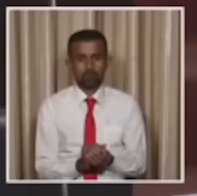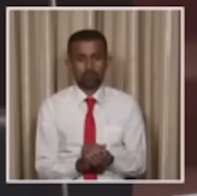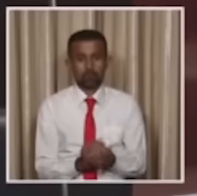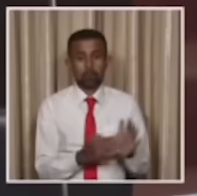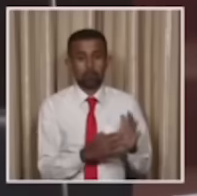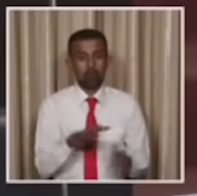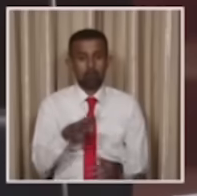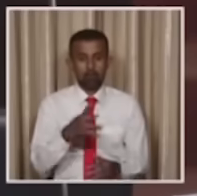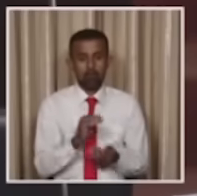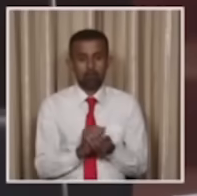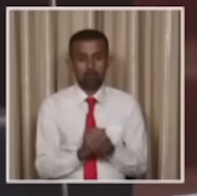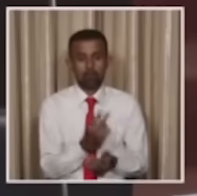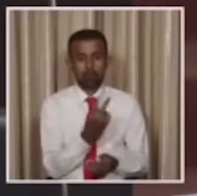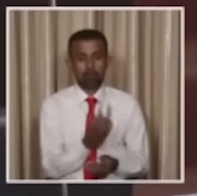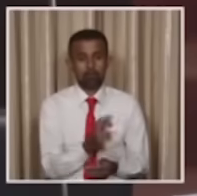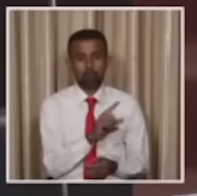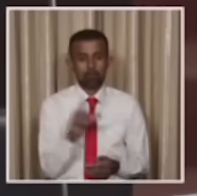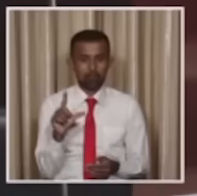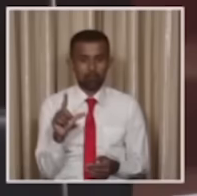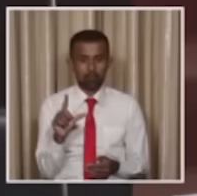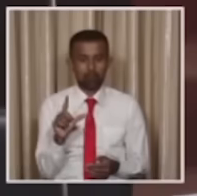මිලියන 400ක් තිබුණා. මං 2017